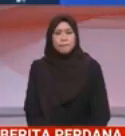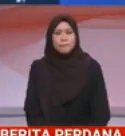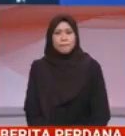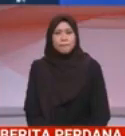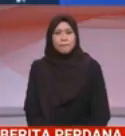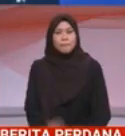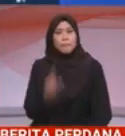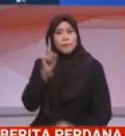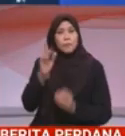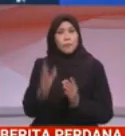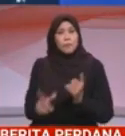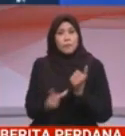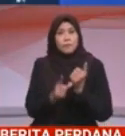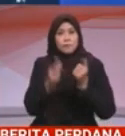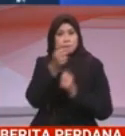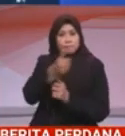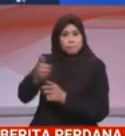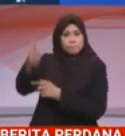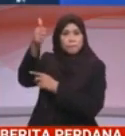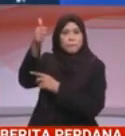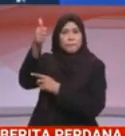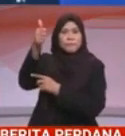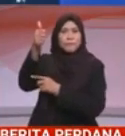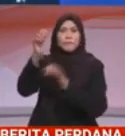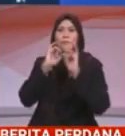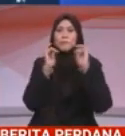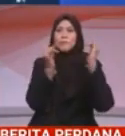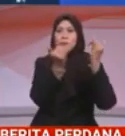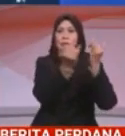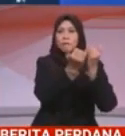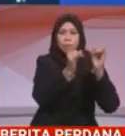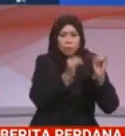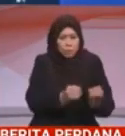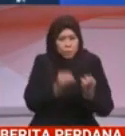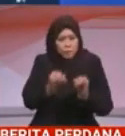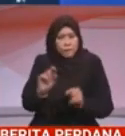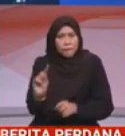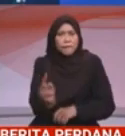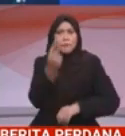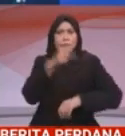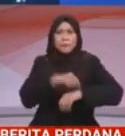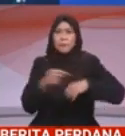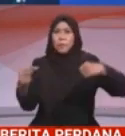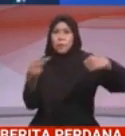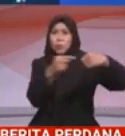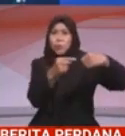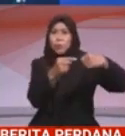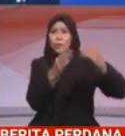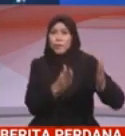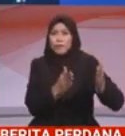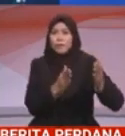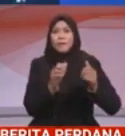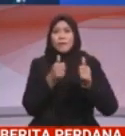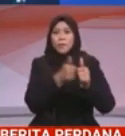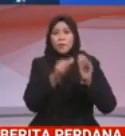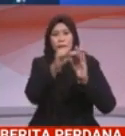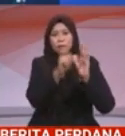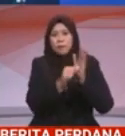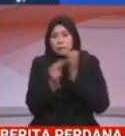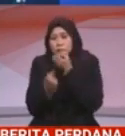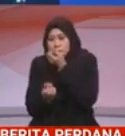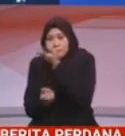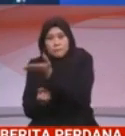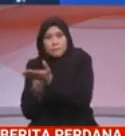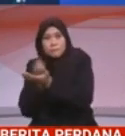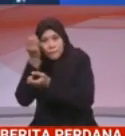Hai seorang Himalayan pengarah menjadi sebuah Syarikat menjadi individu pertamo dituduh mengikut akta perlindungan pemberi maklumat